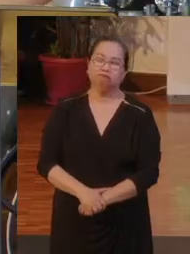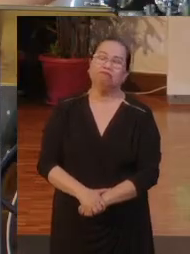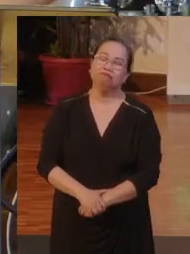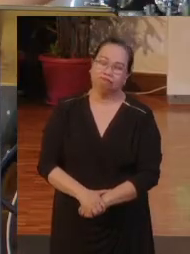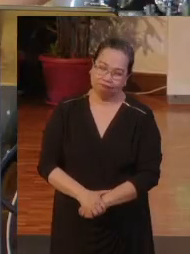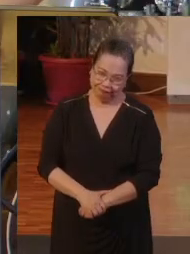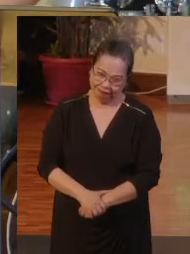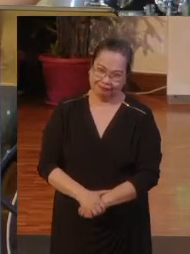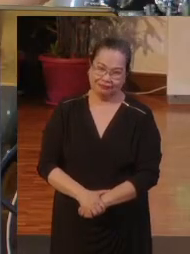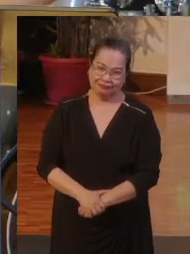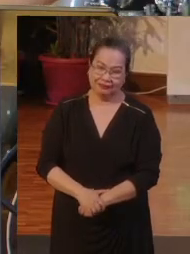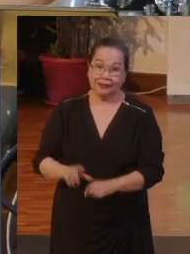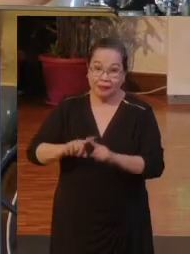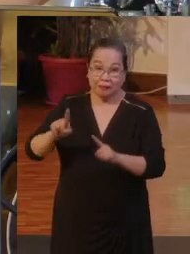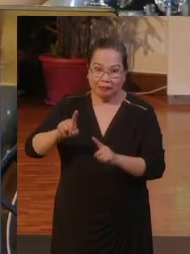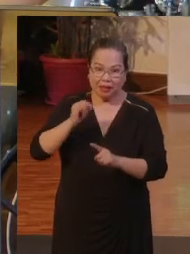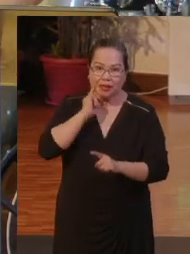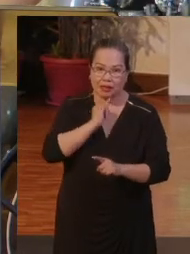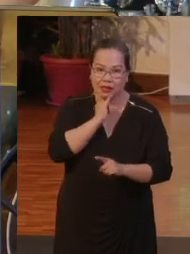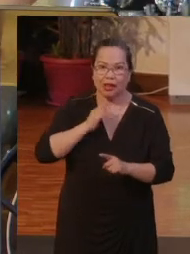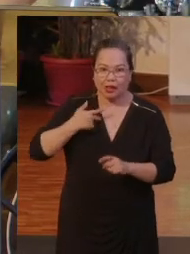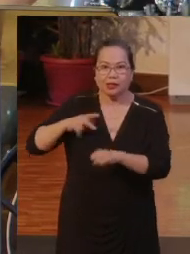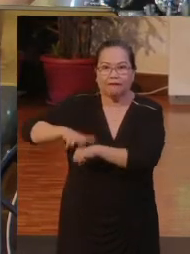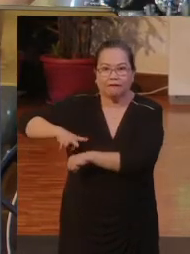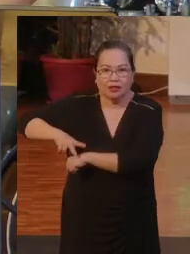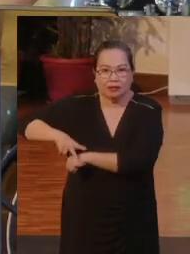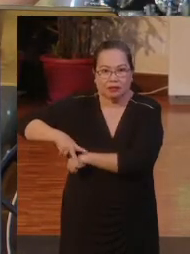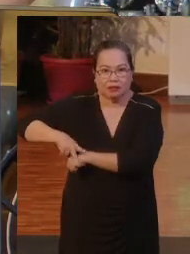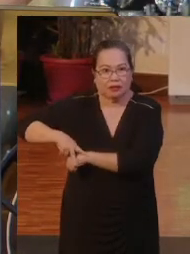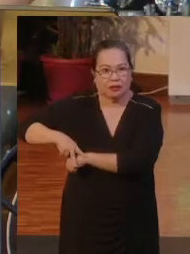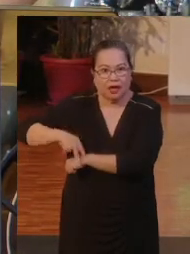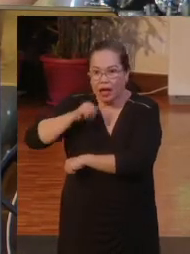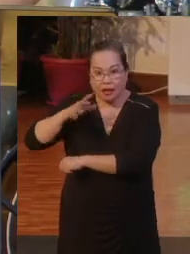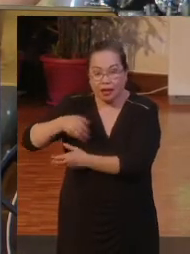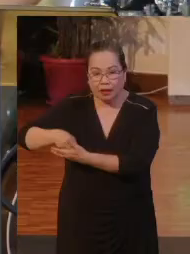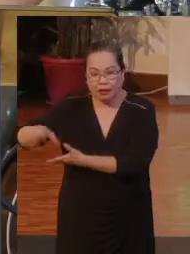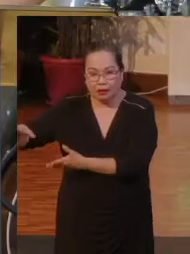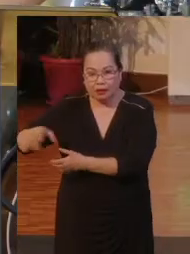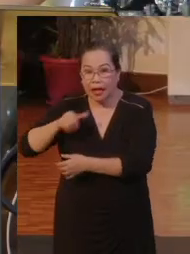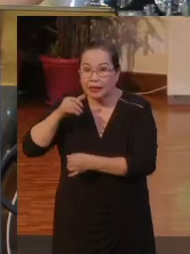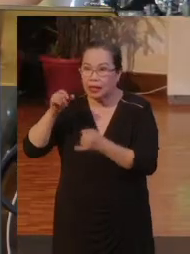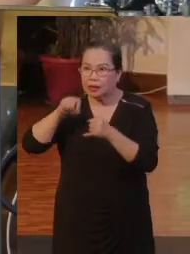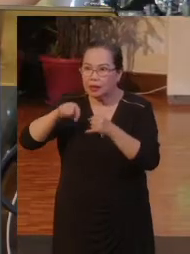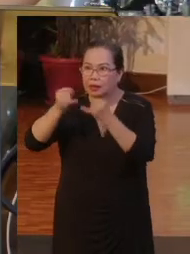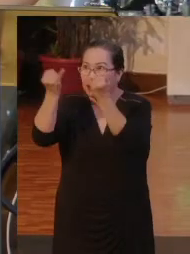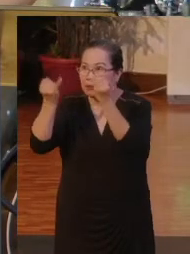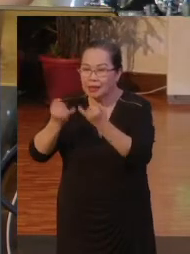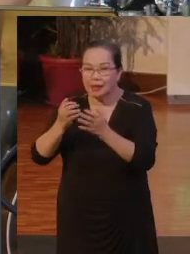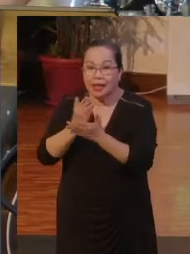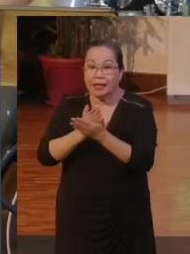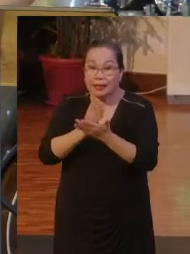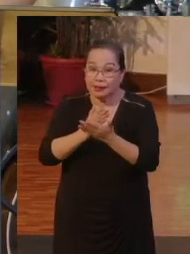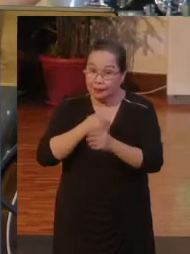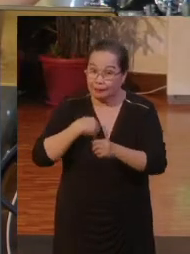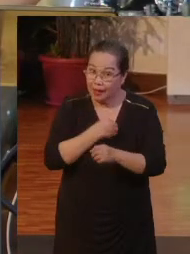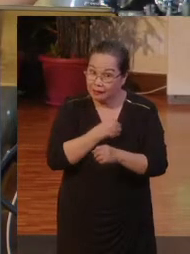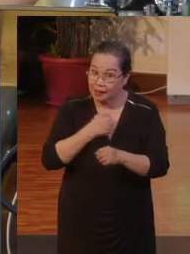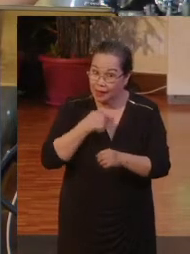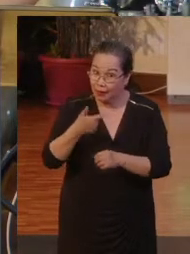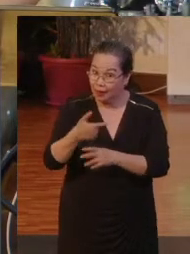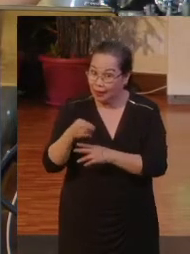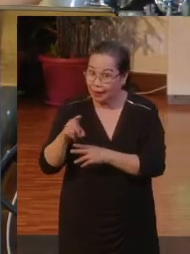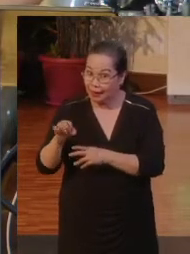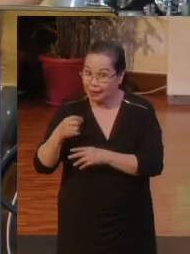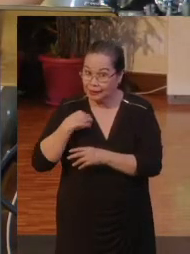Pero meron pa rin silang mga Diyos-Diyosan. Hindi naman kailangan imahin. Kung minsan ang Diyos-Diyosan natin, yung